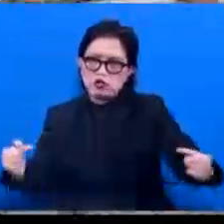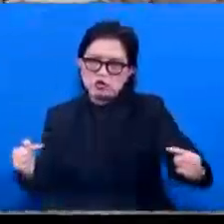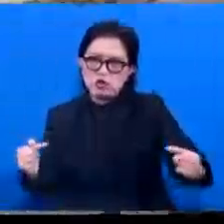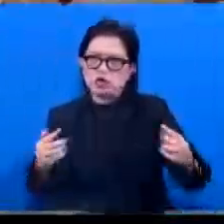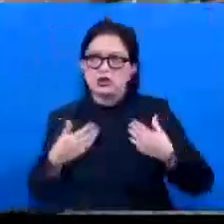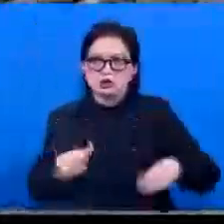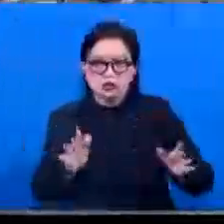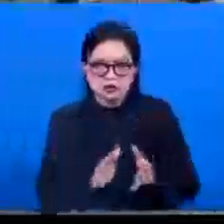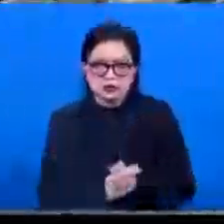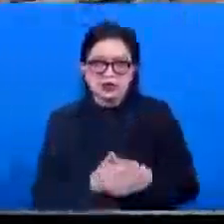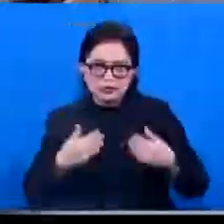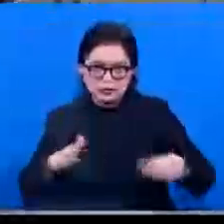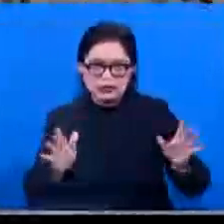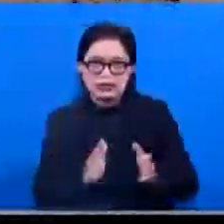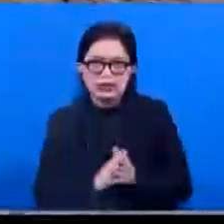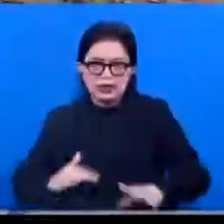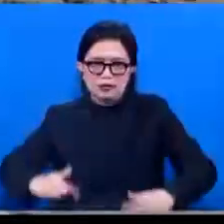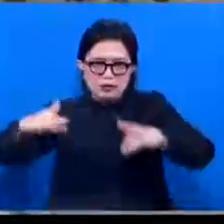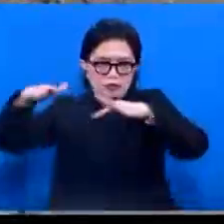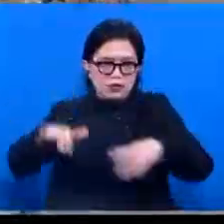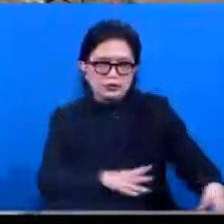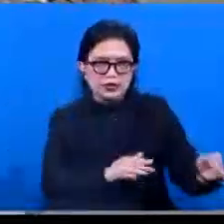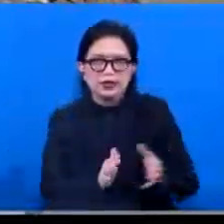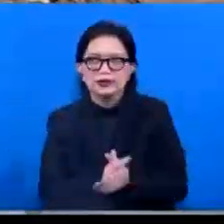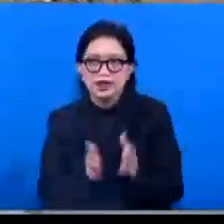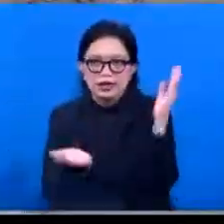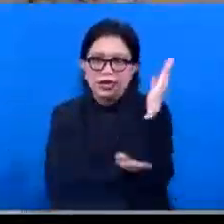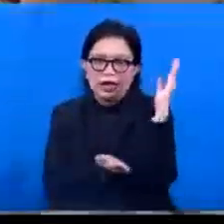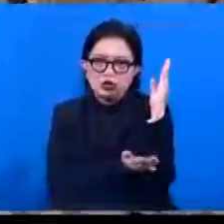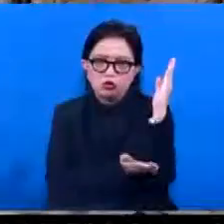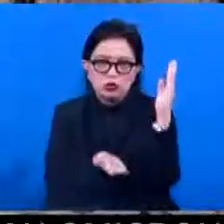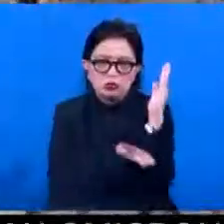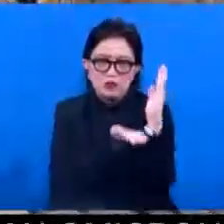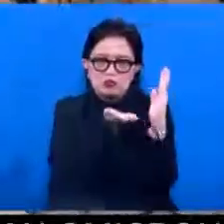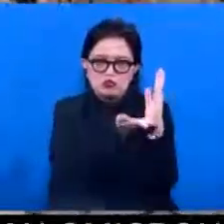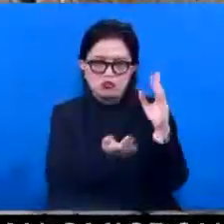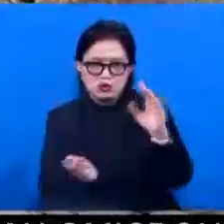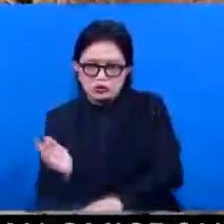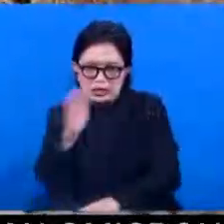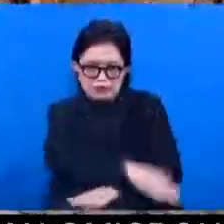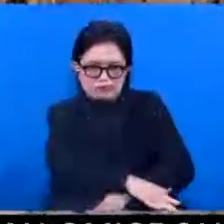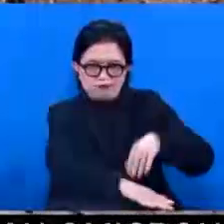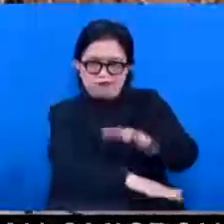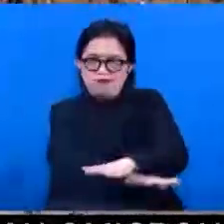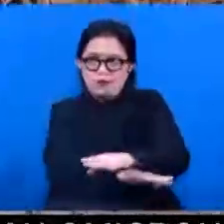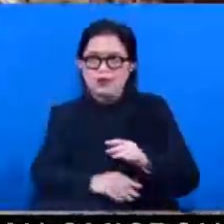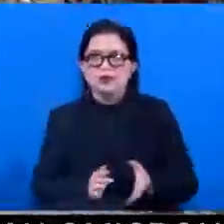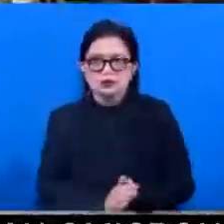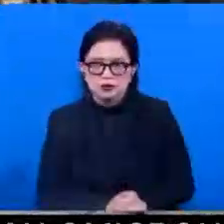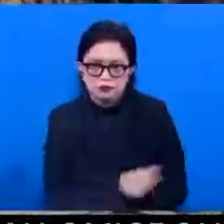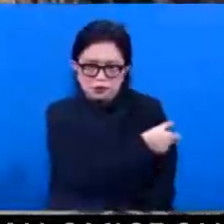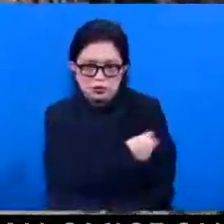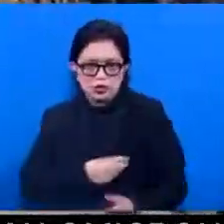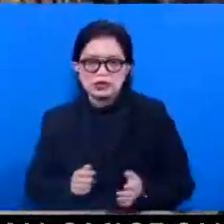Sehari pasca terjangan banjir, material kayu, bambu, dan lumpur masih memenuhi lokasi bencana. Warga dibantu tim SAR gabungan mulai membersihkan lumpur